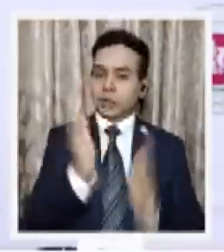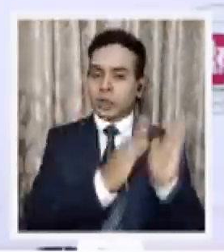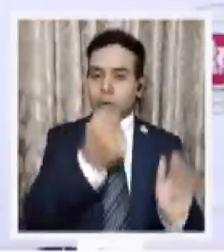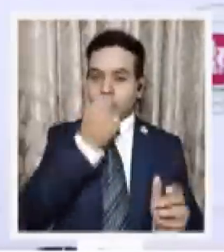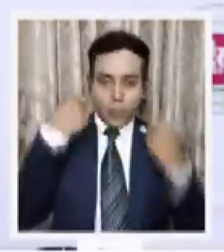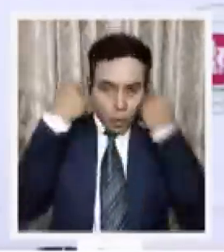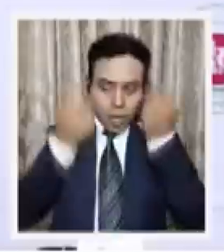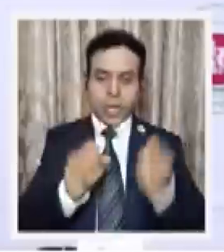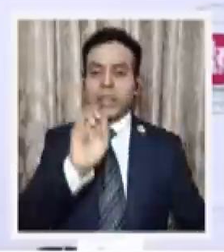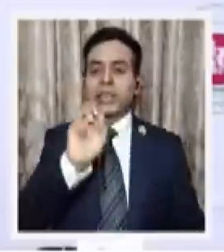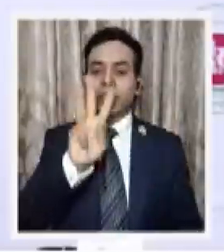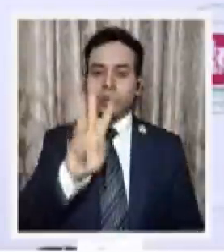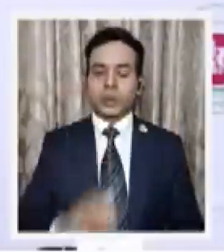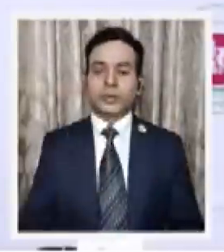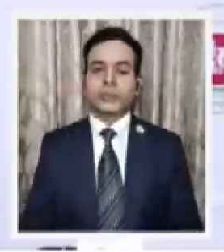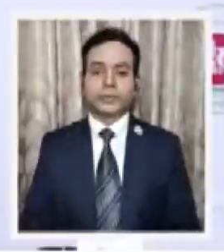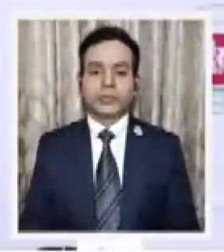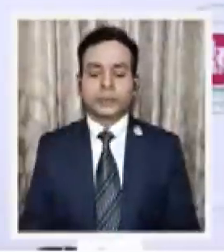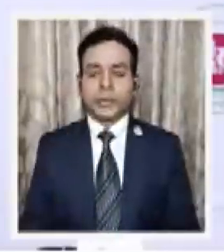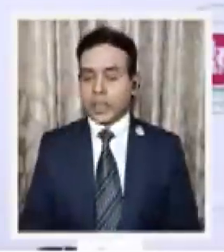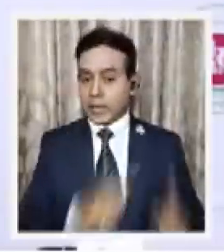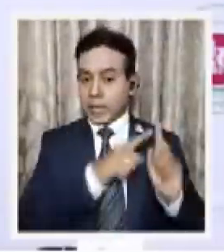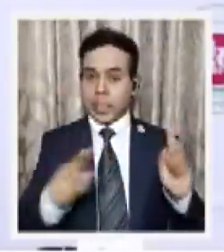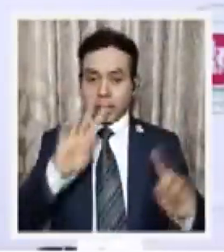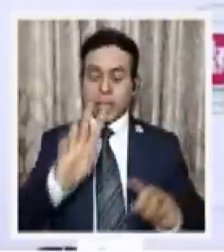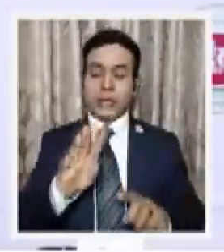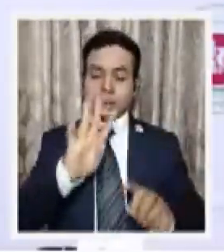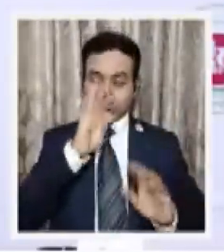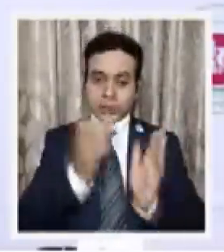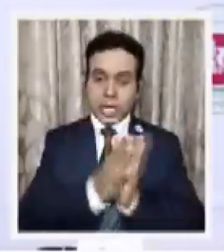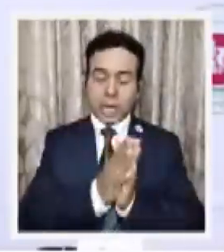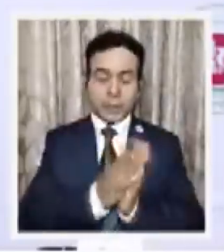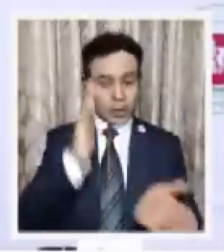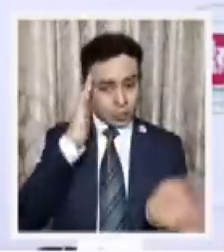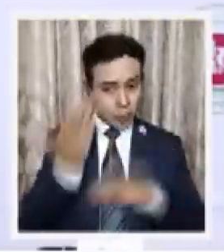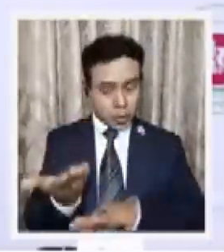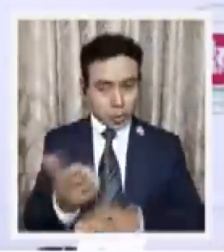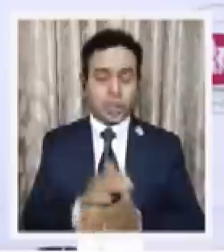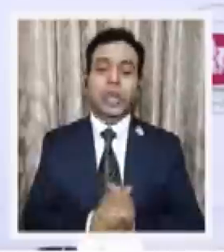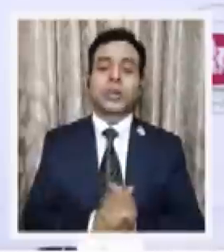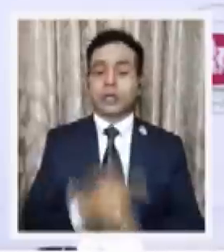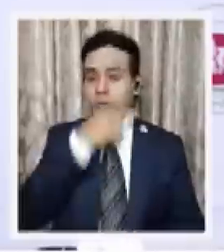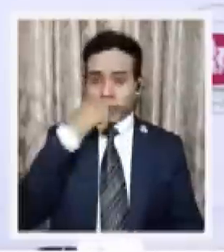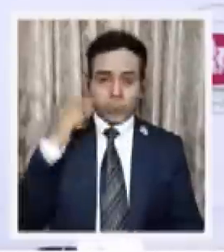এ পর্যন্ত মৃতের সংখ্যা এবং শতকরা হার পুরুষ 2,686 জন,